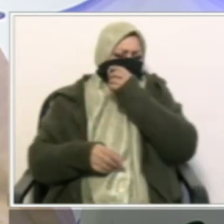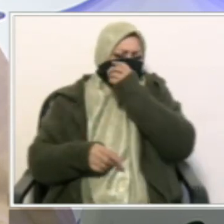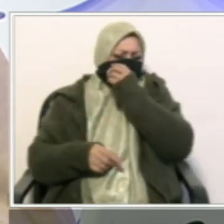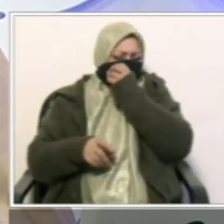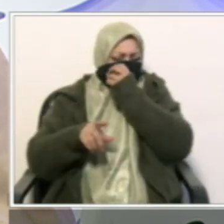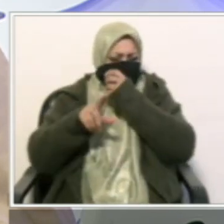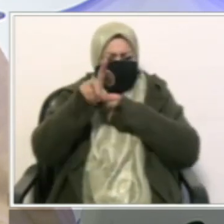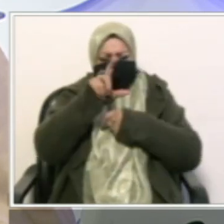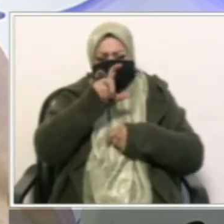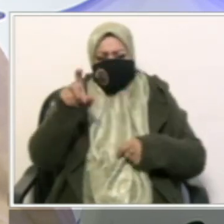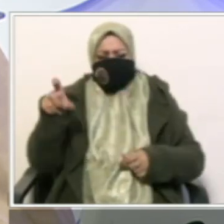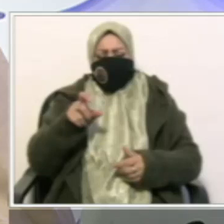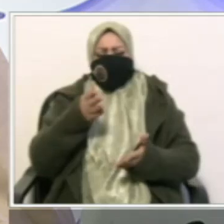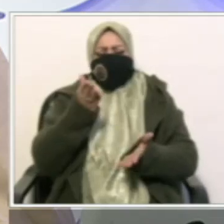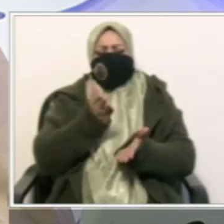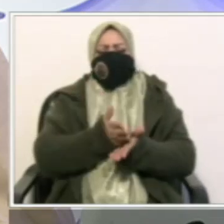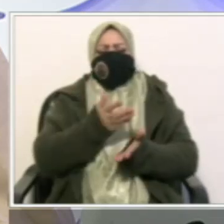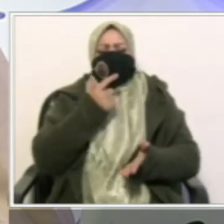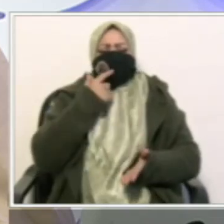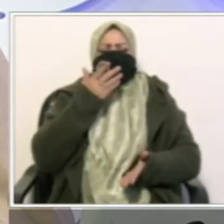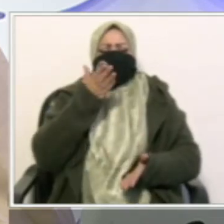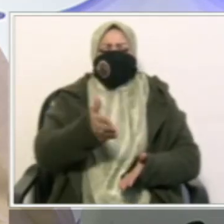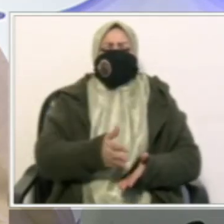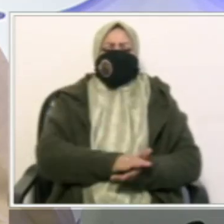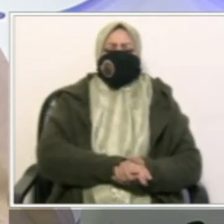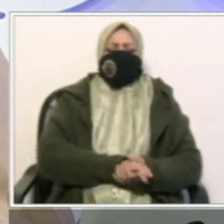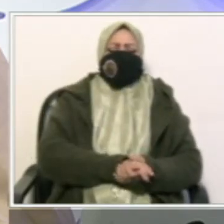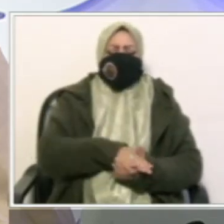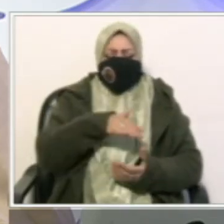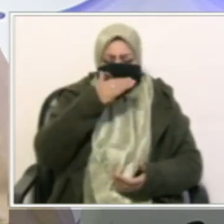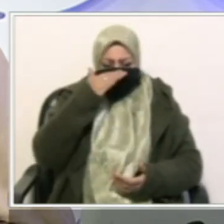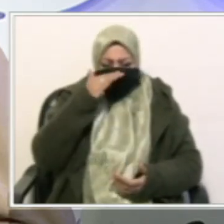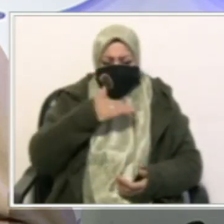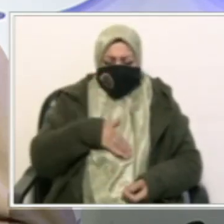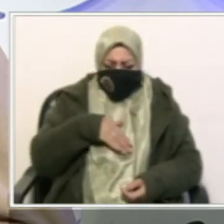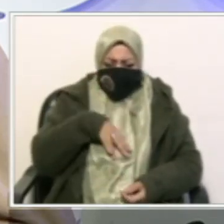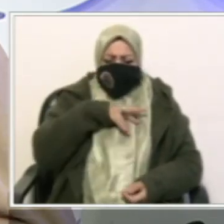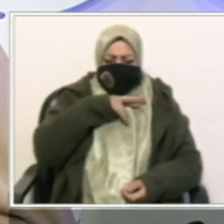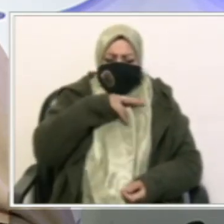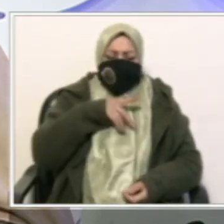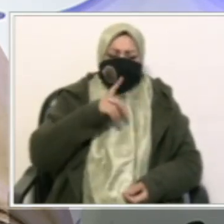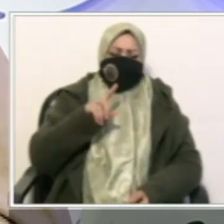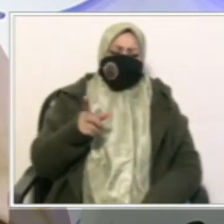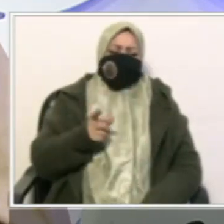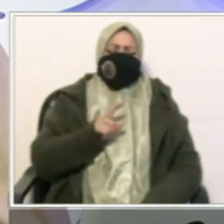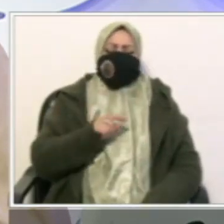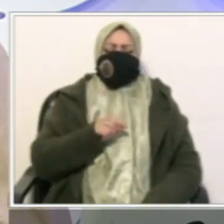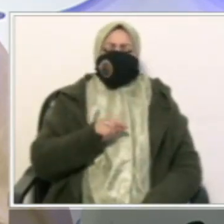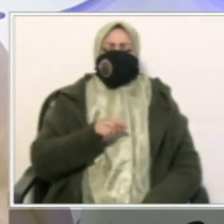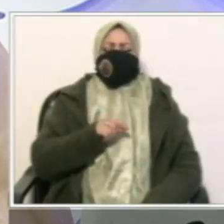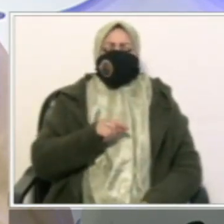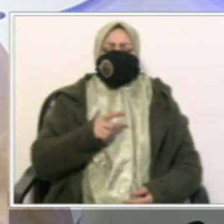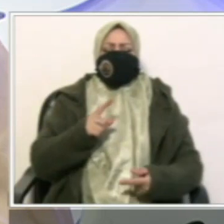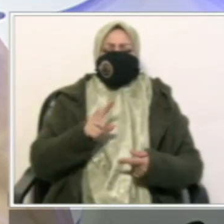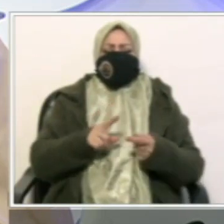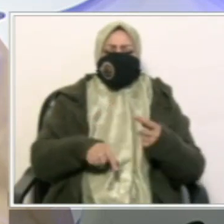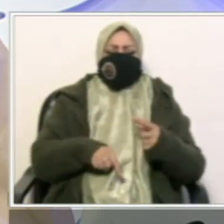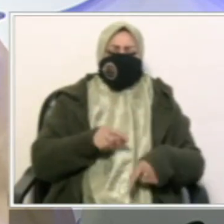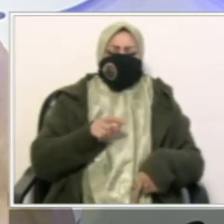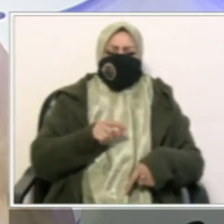دلة. الذي يتفاوض والذي يناقش والذي يعني يحاور والذي